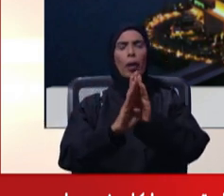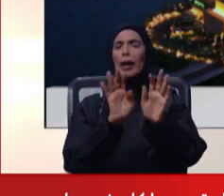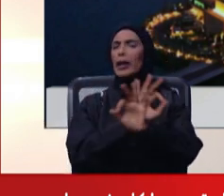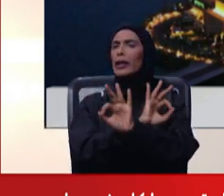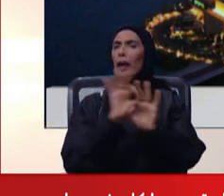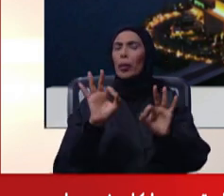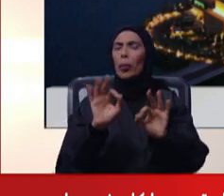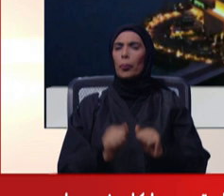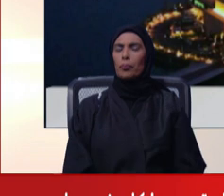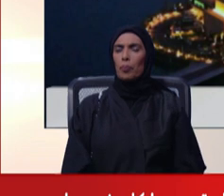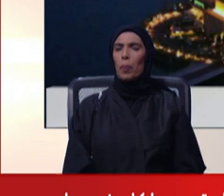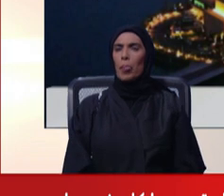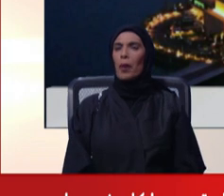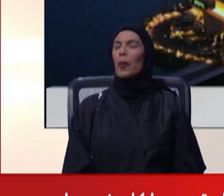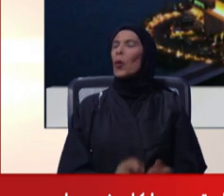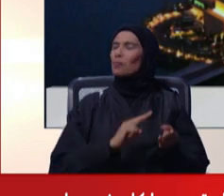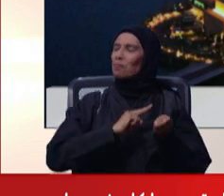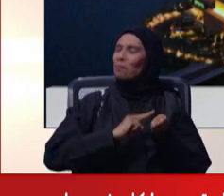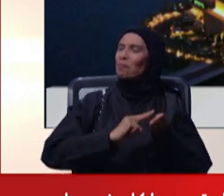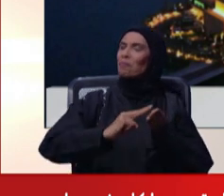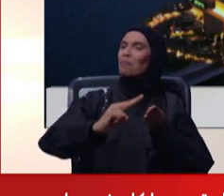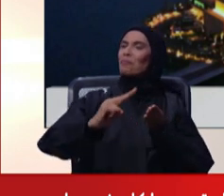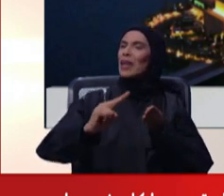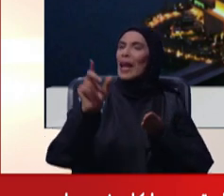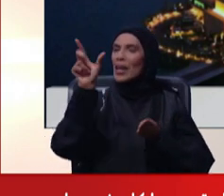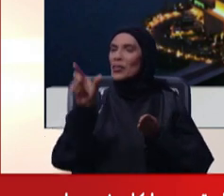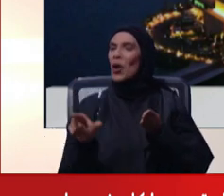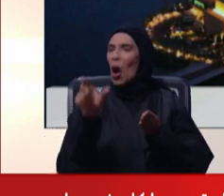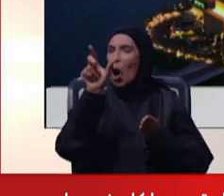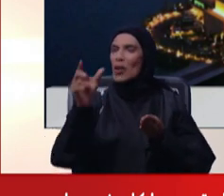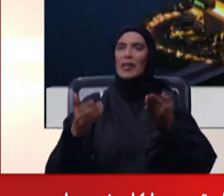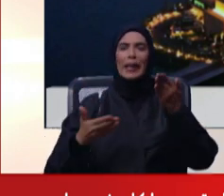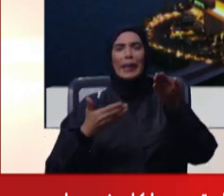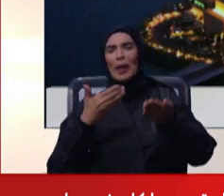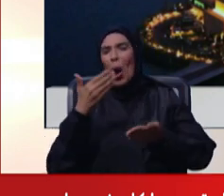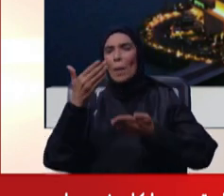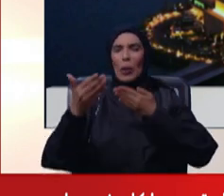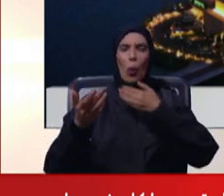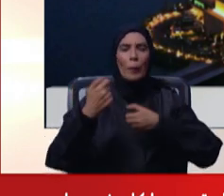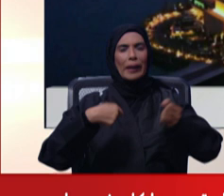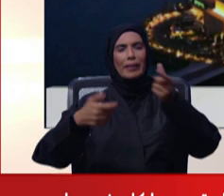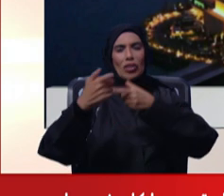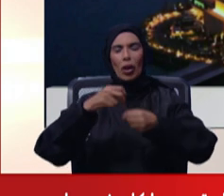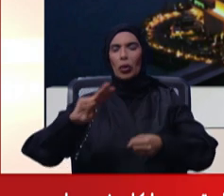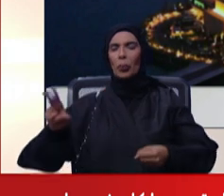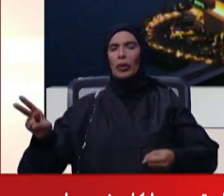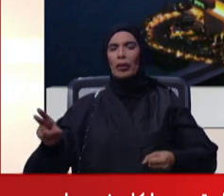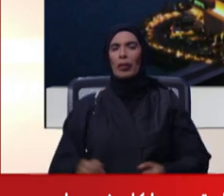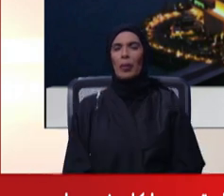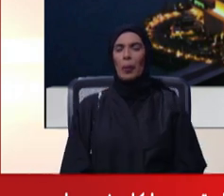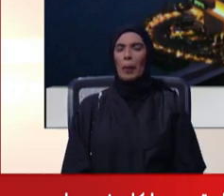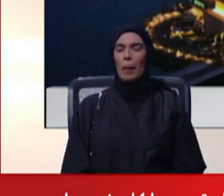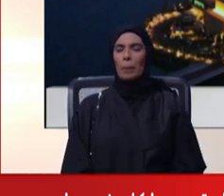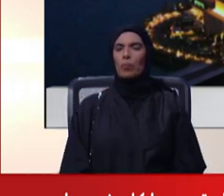وأيضا تضمن سلامة المتعاملين في هذه التجارة وغيرها من التجارات الأخرى.